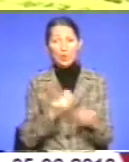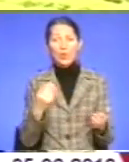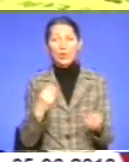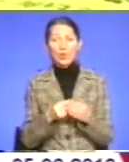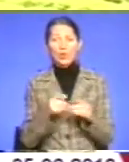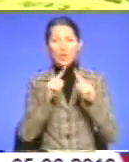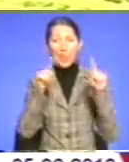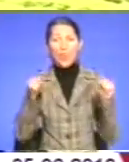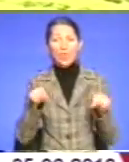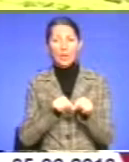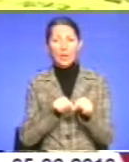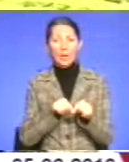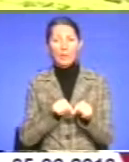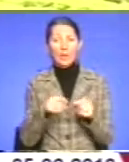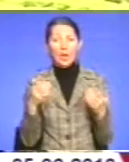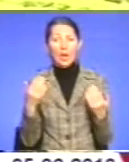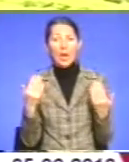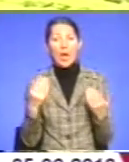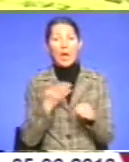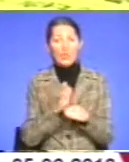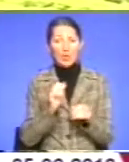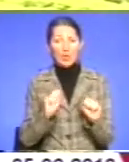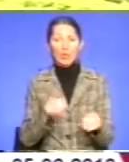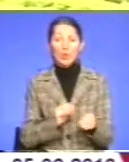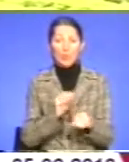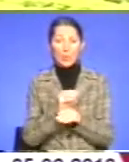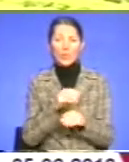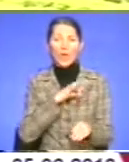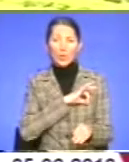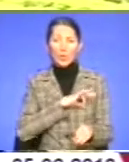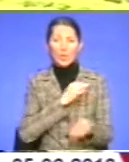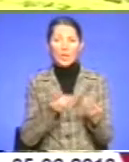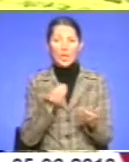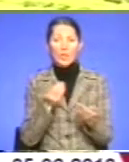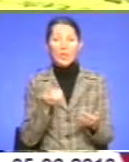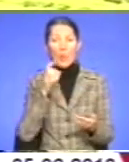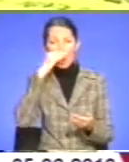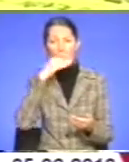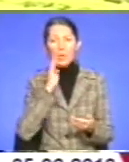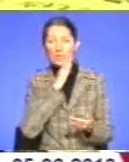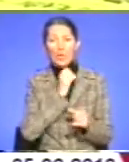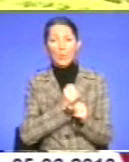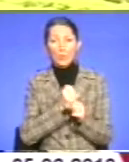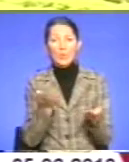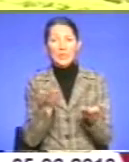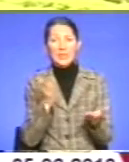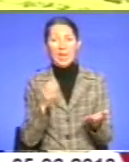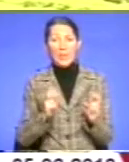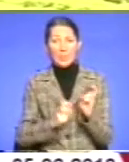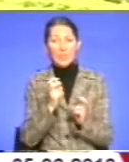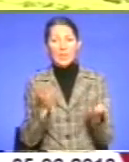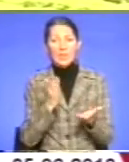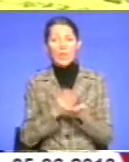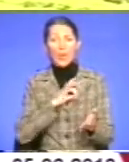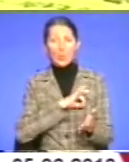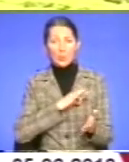путівки. Частину можуть доплатити профспілки, якщо батьки працюють на підприємствах, де є профспілка. Ну і, звичайно,